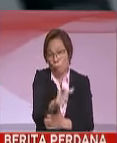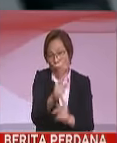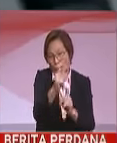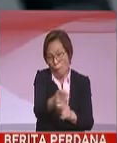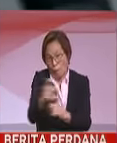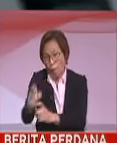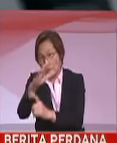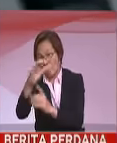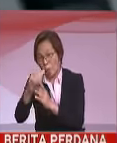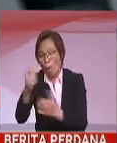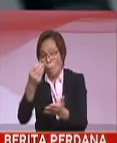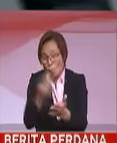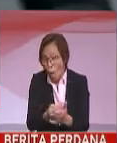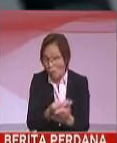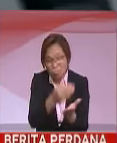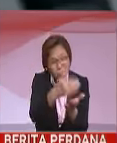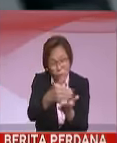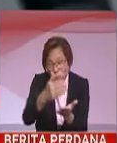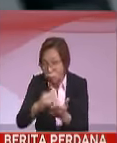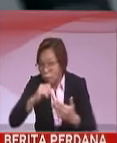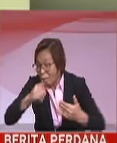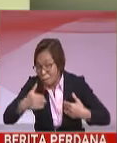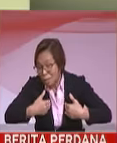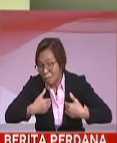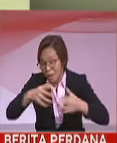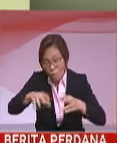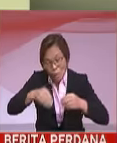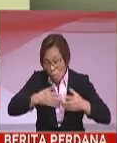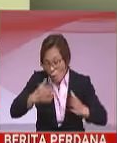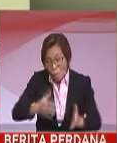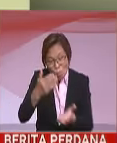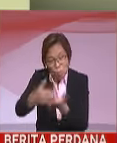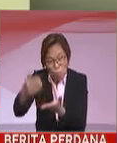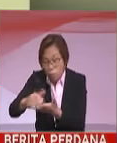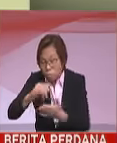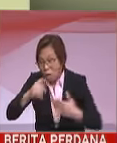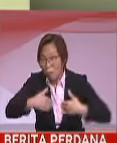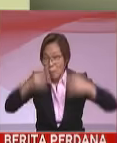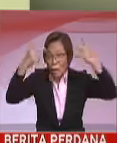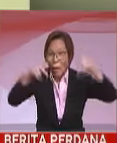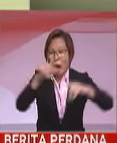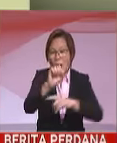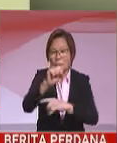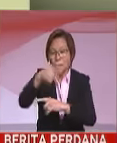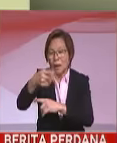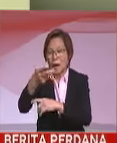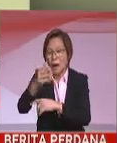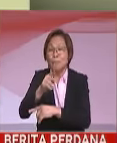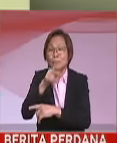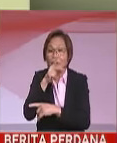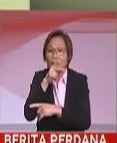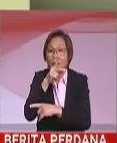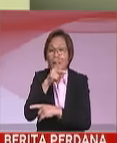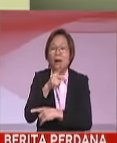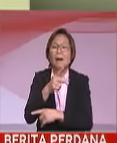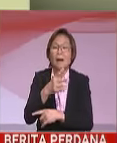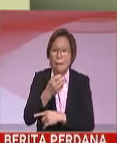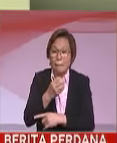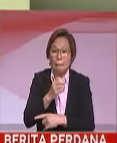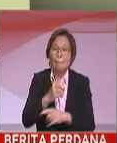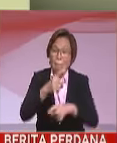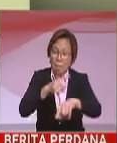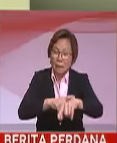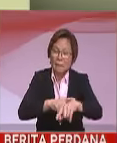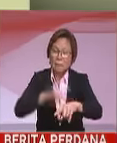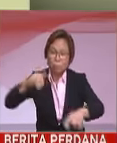Bagaimanapun, wang tersebut tidak diagihkan kepada penerima sepatutnya. Pengarah SPRM Kedah, Datuk Syahrul Nizam Abdul Manap